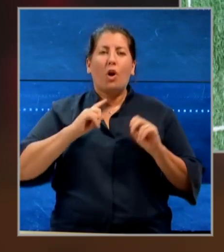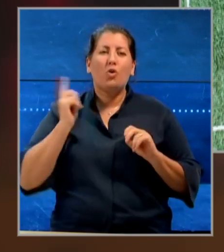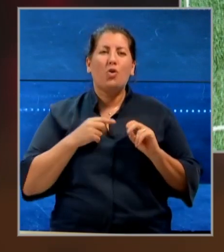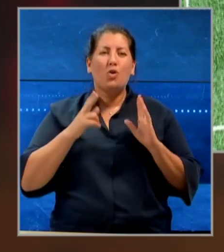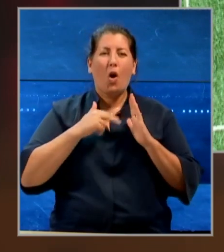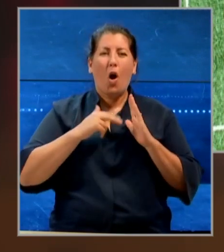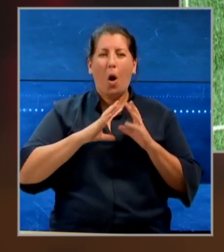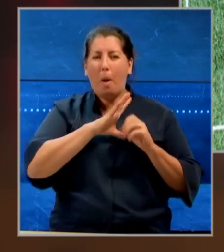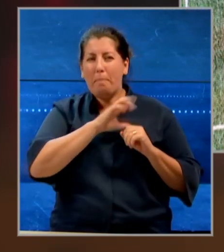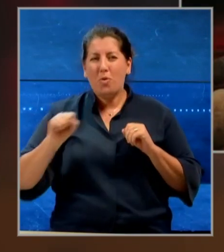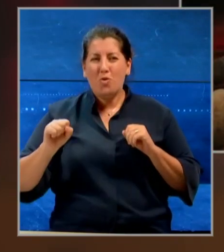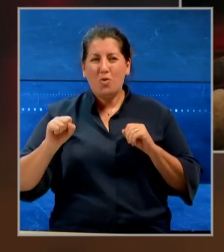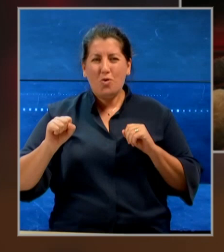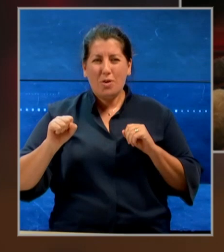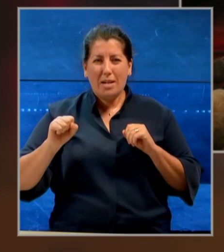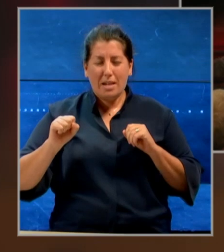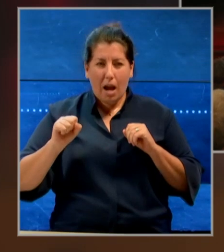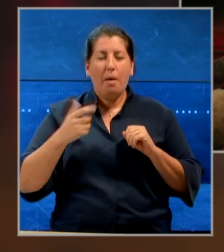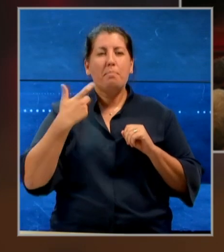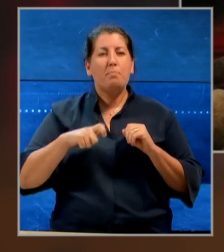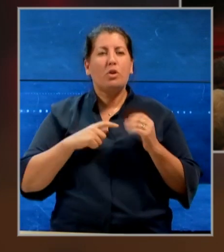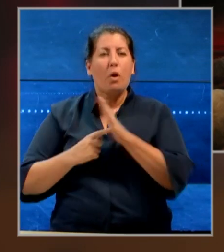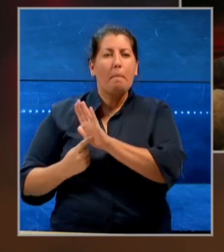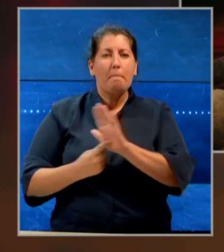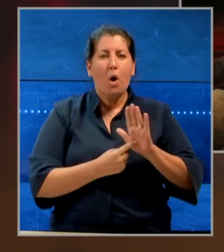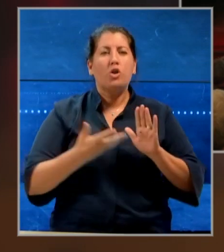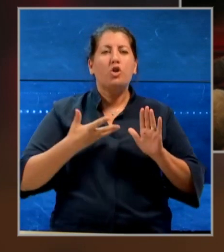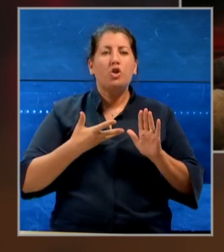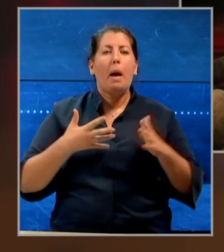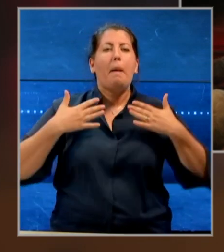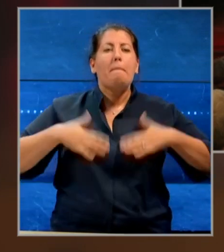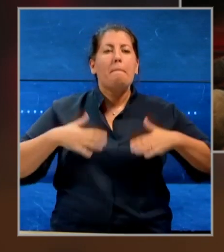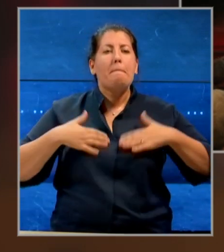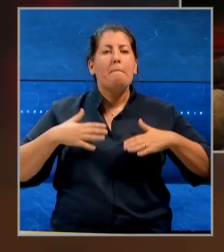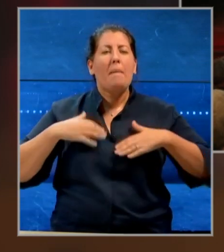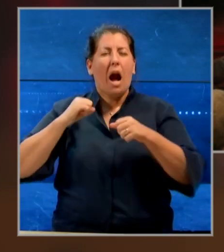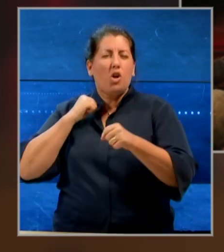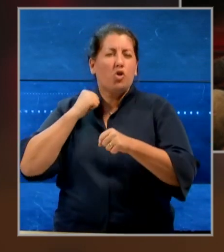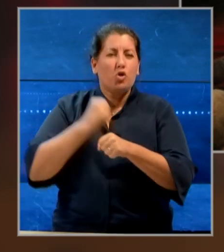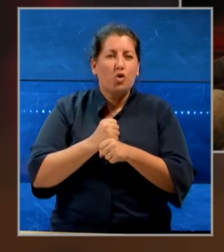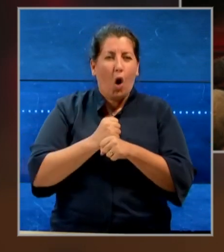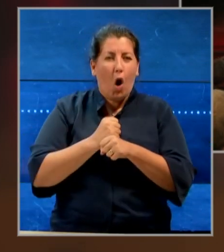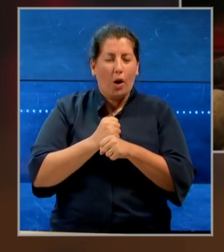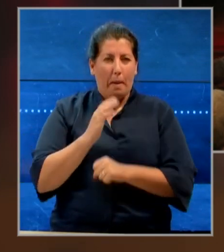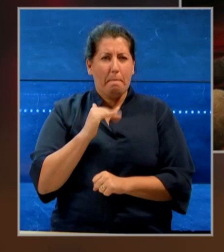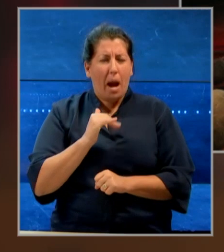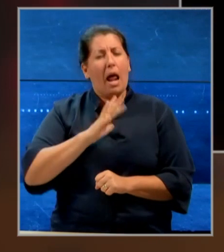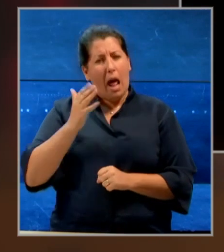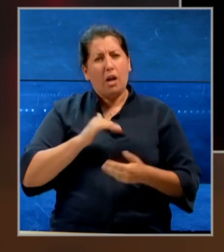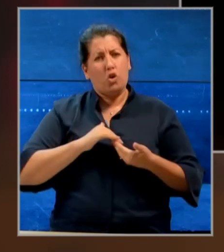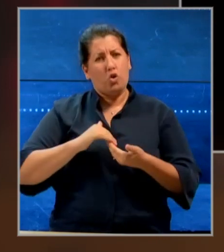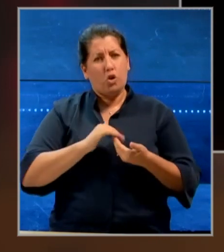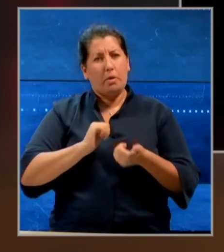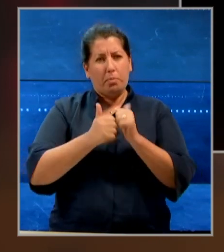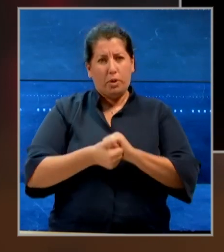abbiamo delle maglie, perché in questa mostra vedrete le maglie storiche non solo del Bari ma anche di altre società pugliesi e i protagonisti